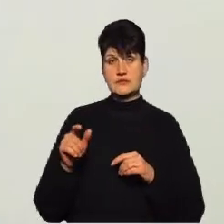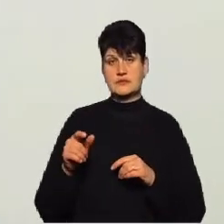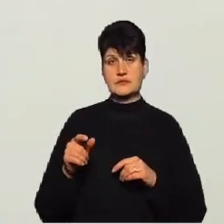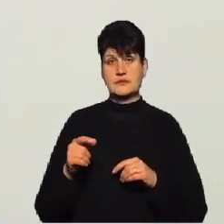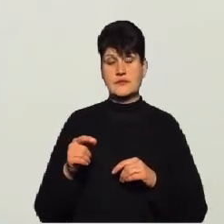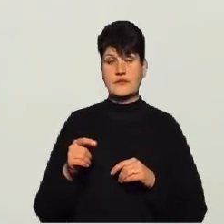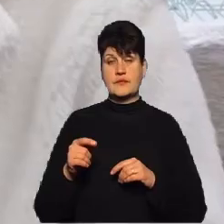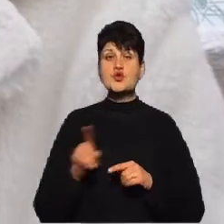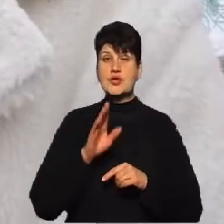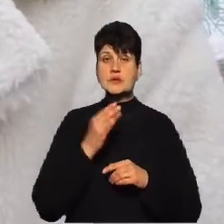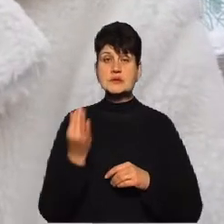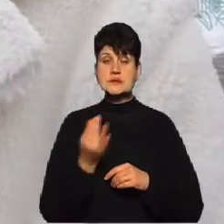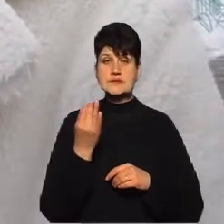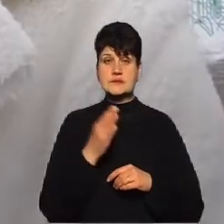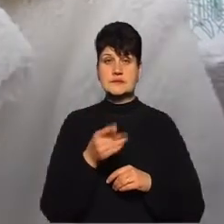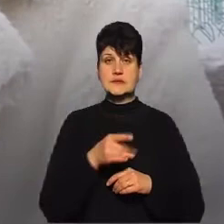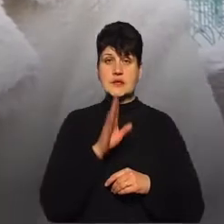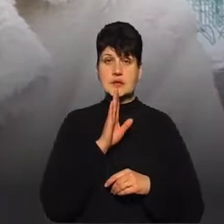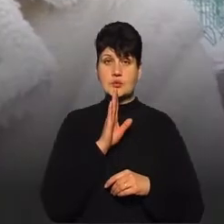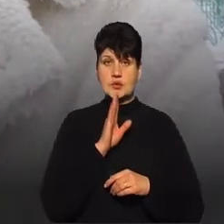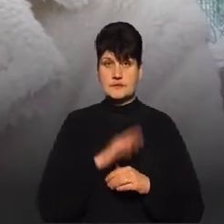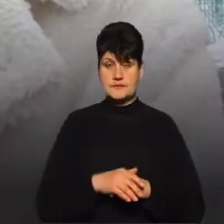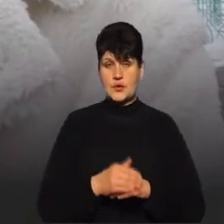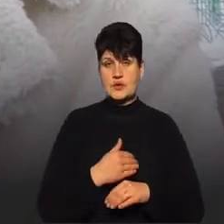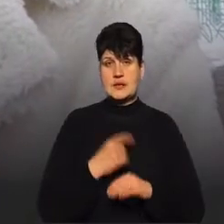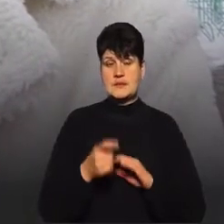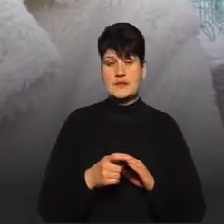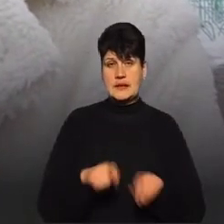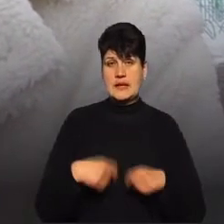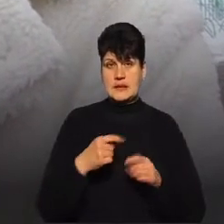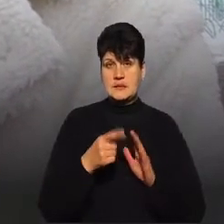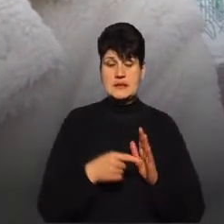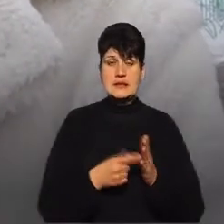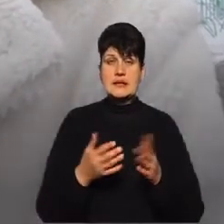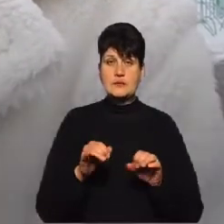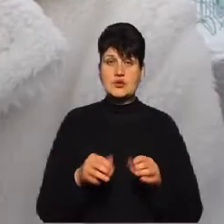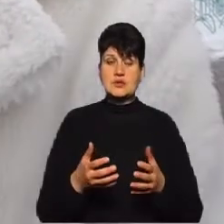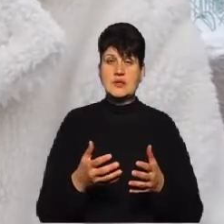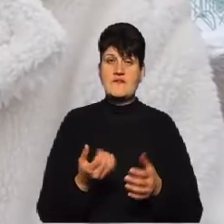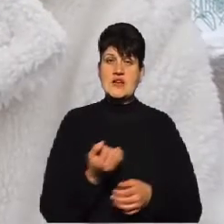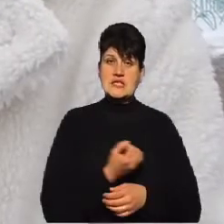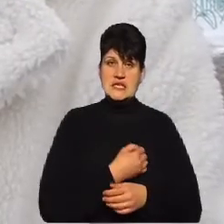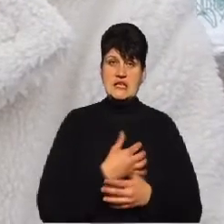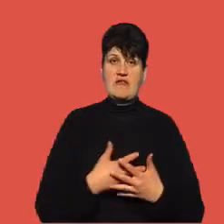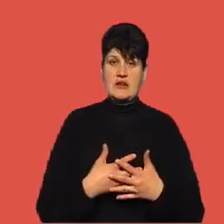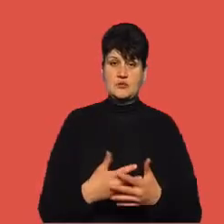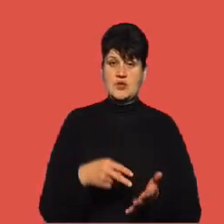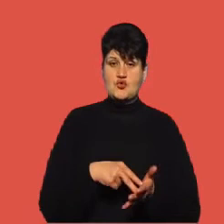тернополянку Любов. Хотіла б задати таке запитання, де можна вакцинуватися вагітним, щоб не стояти в черзі.